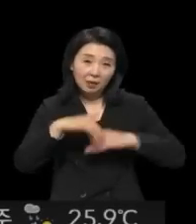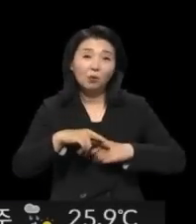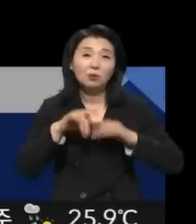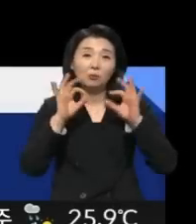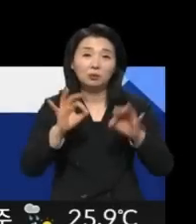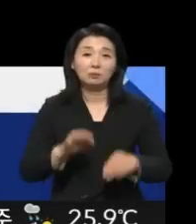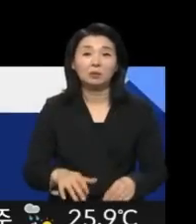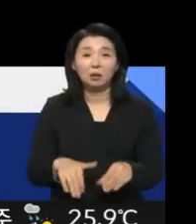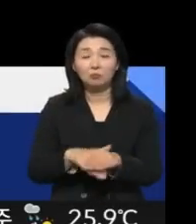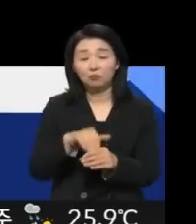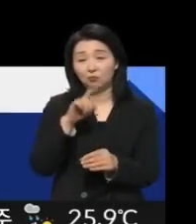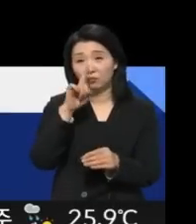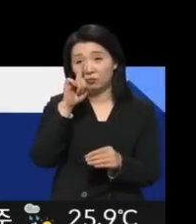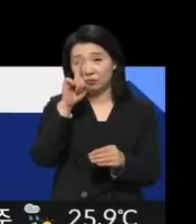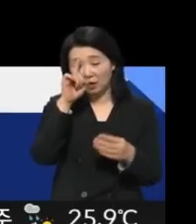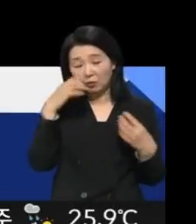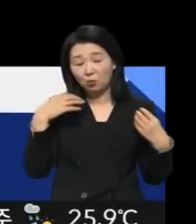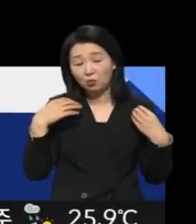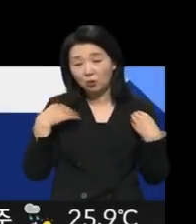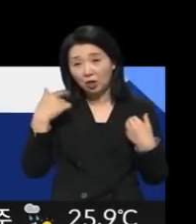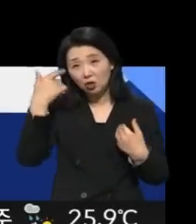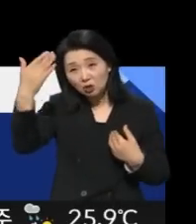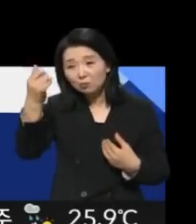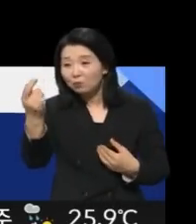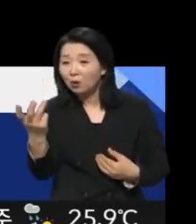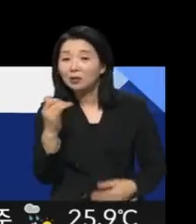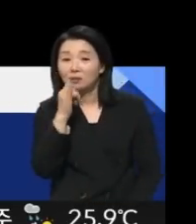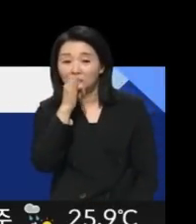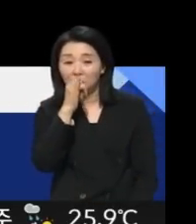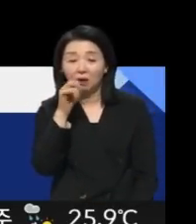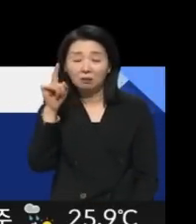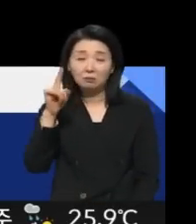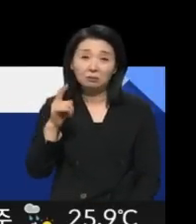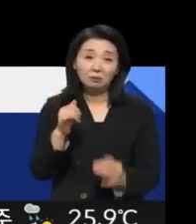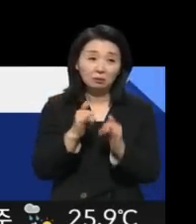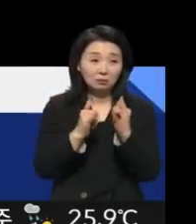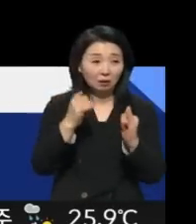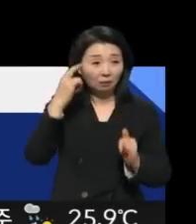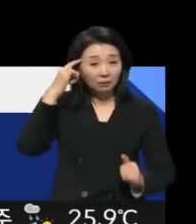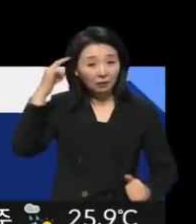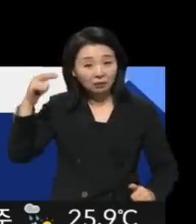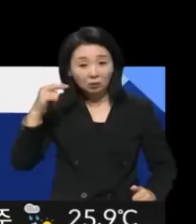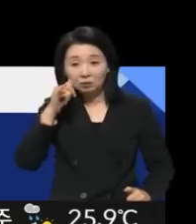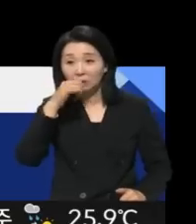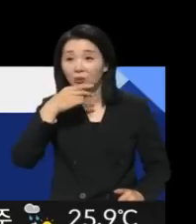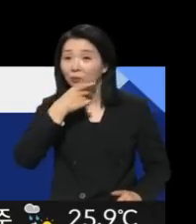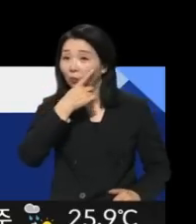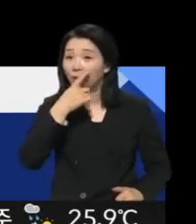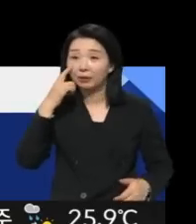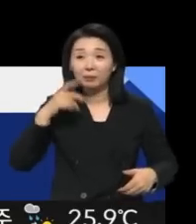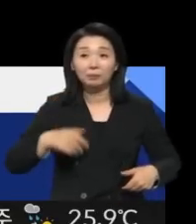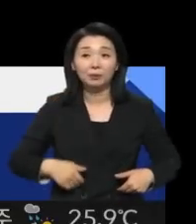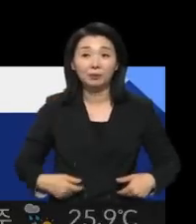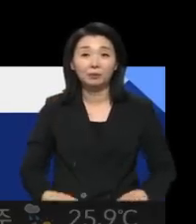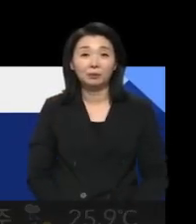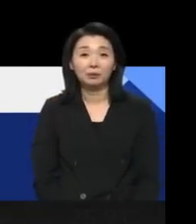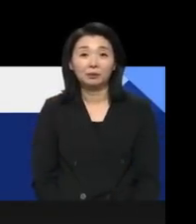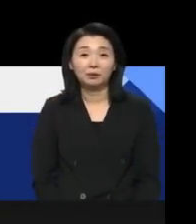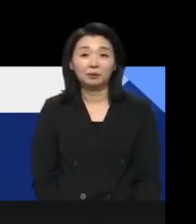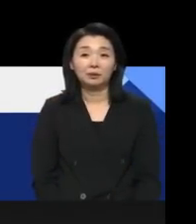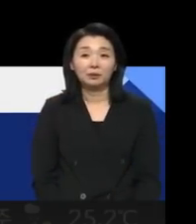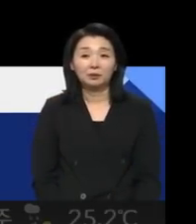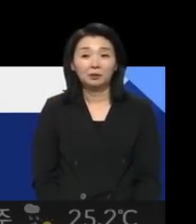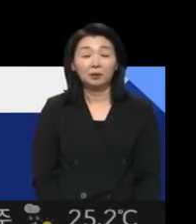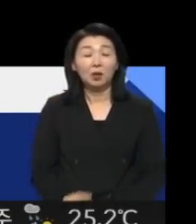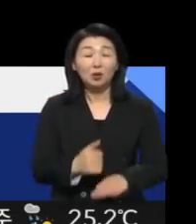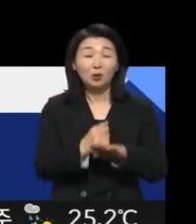그래서 문재인에게 할 질문을 몇 가지 준비해봤습니다. 이 인간이 제정신인지 아닌지 확인이 좀 필요할 것 같아서 말입니다. 주사파의